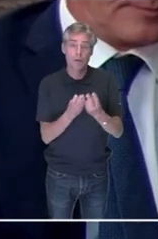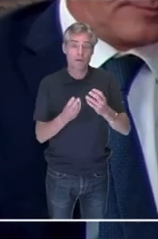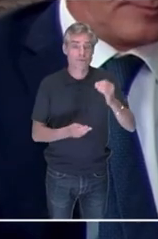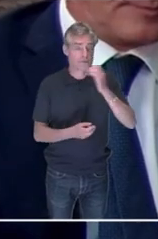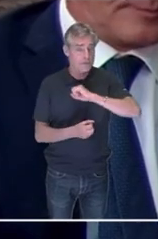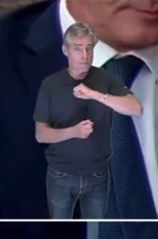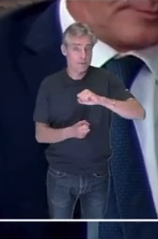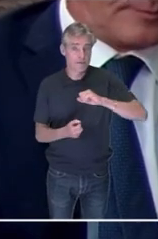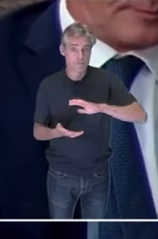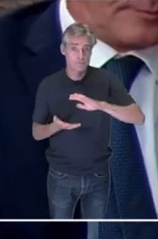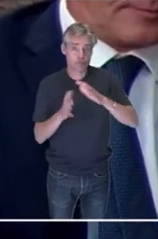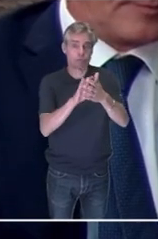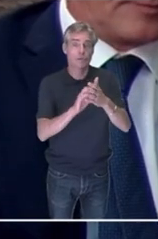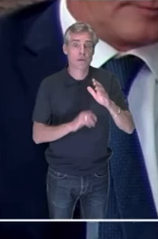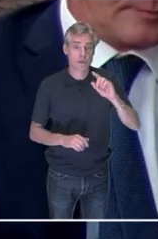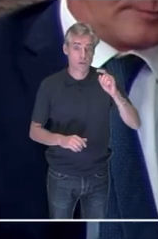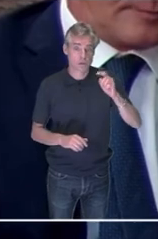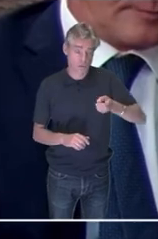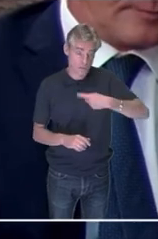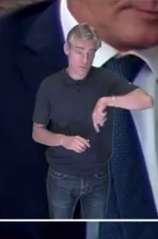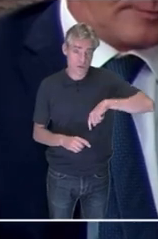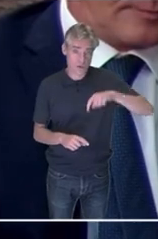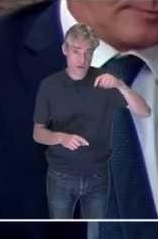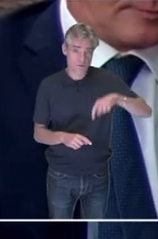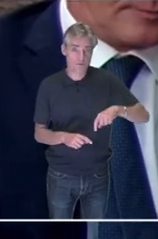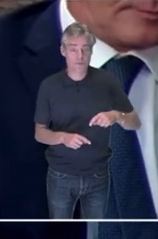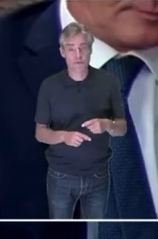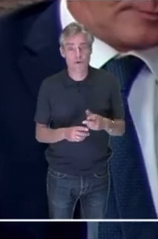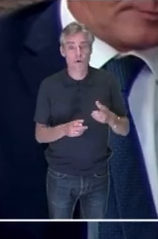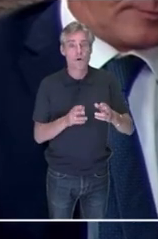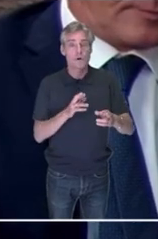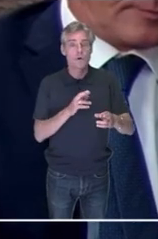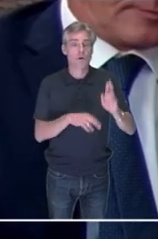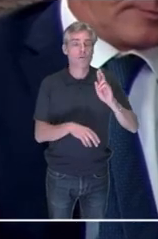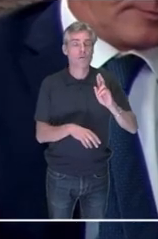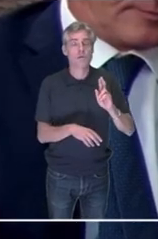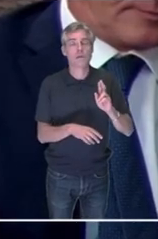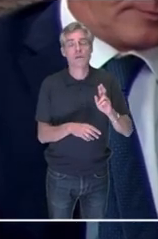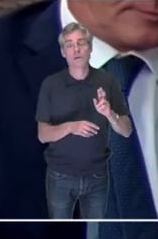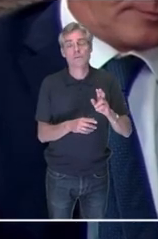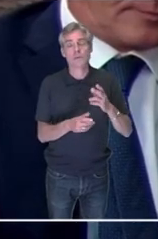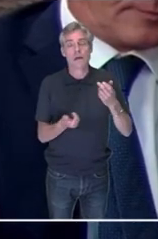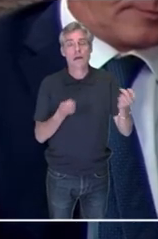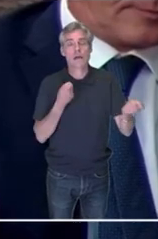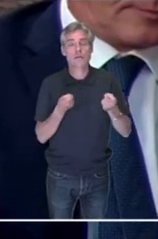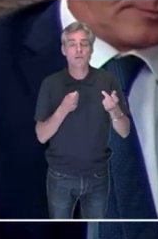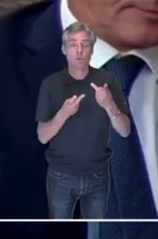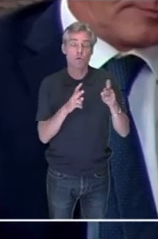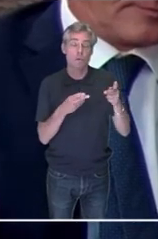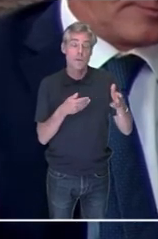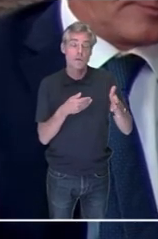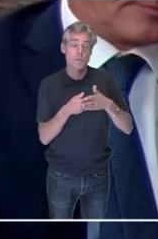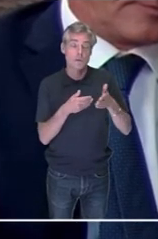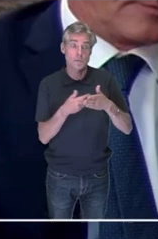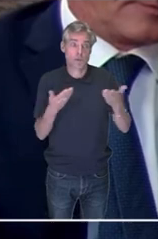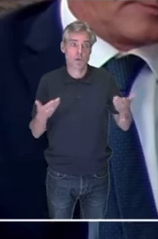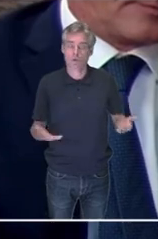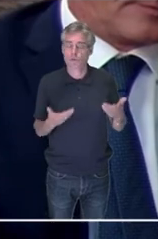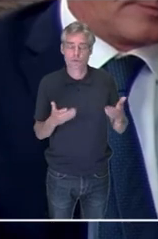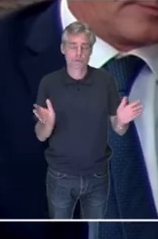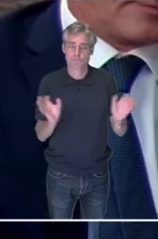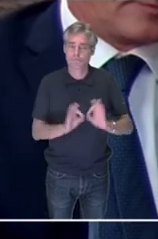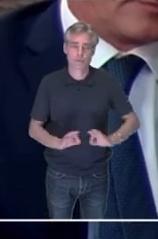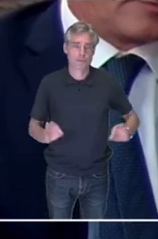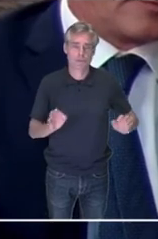et nous devons surtout revenir à la gestion urbaine de proximité qui n'est pas aujourd'hui en